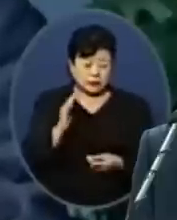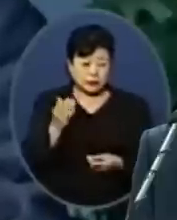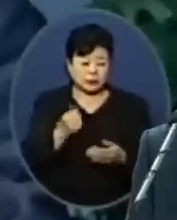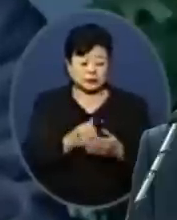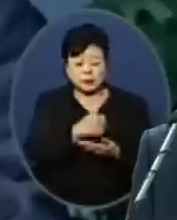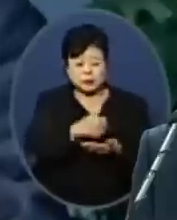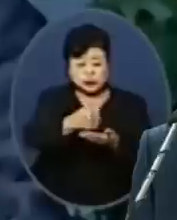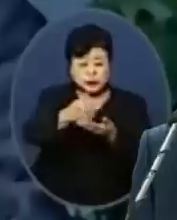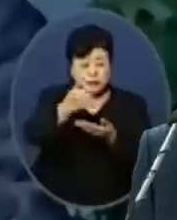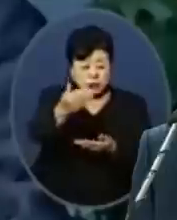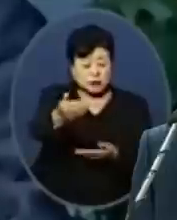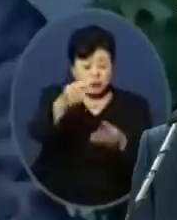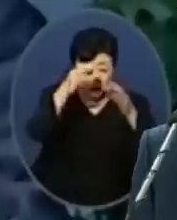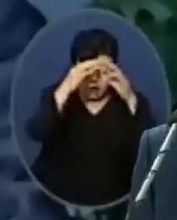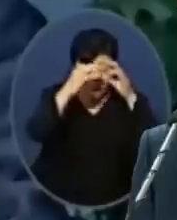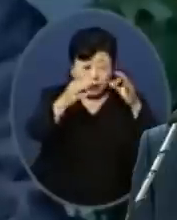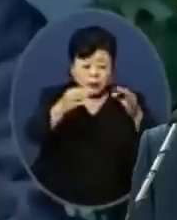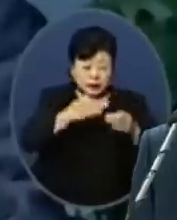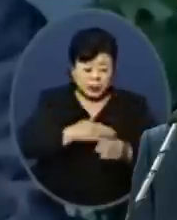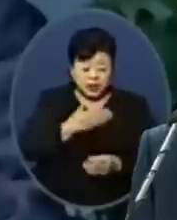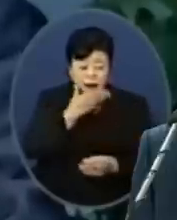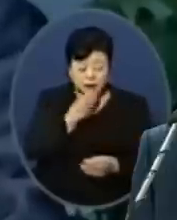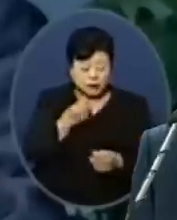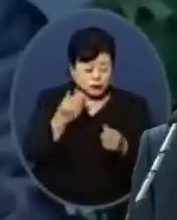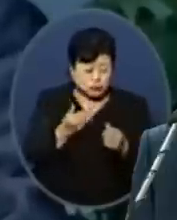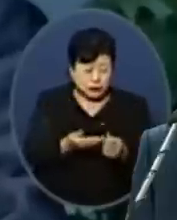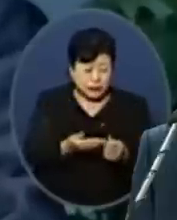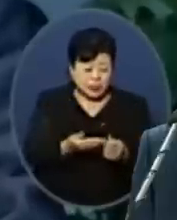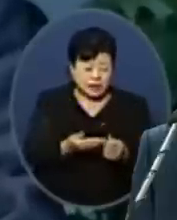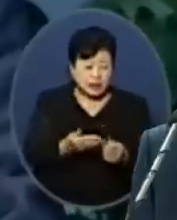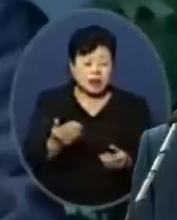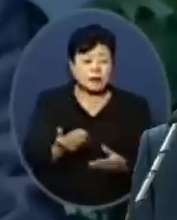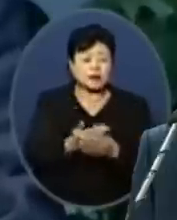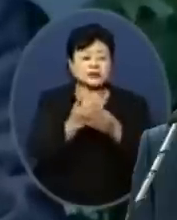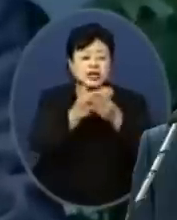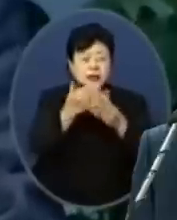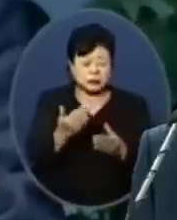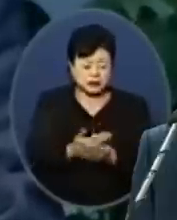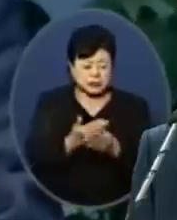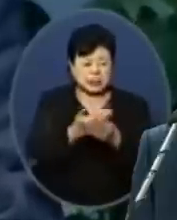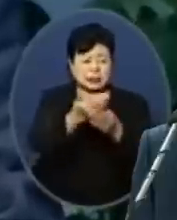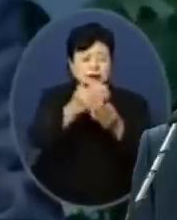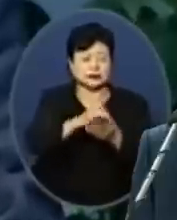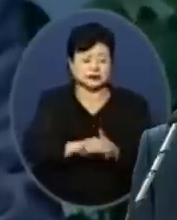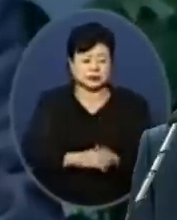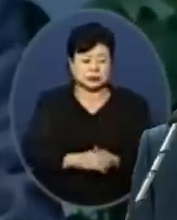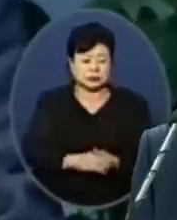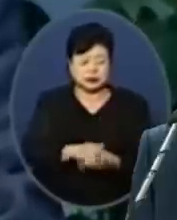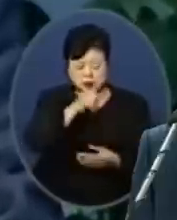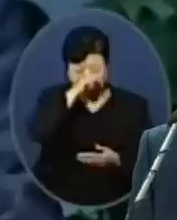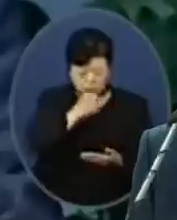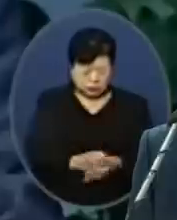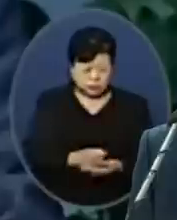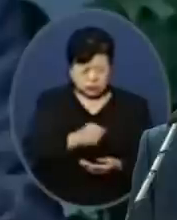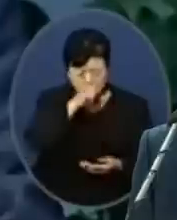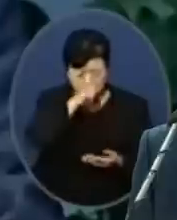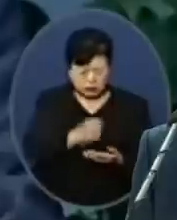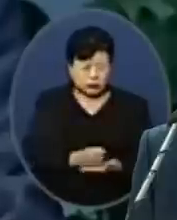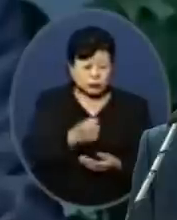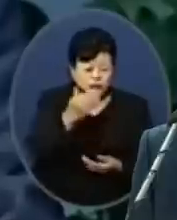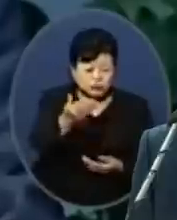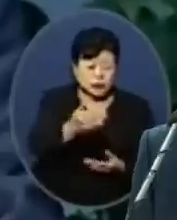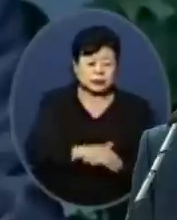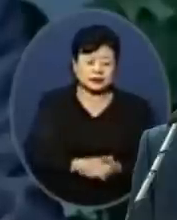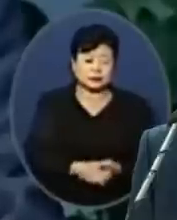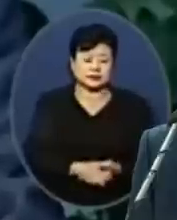그러므로 주님은 여러분을 보시고 내가 너의 복을 주되 번창케 하고 번창케 하고 형통케 하고 형통케